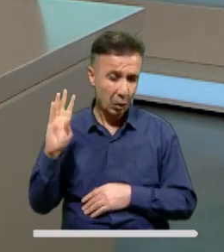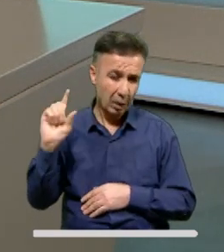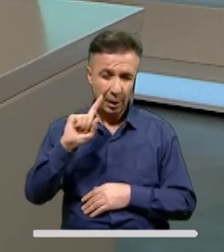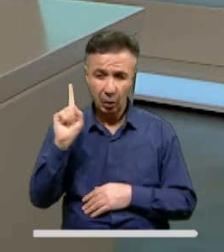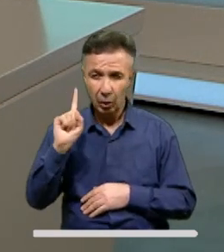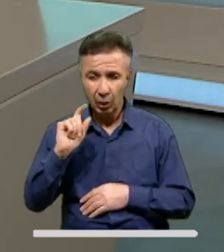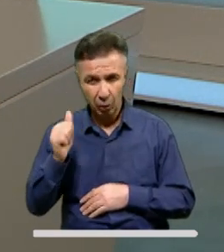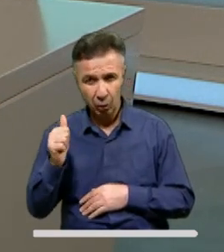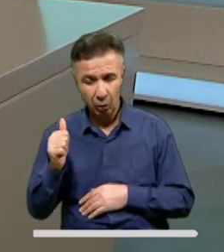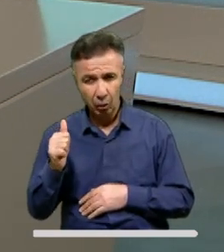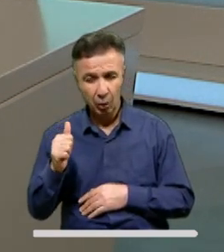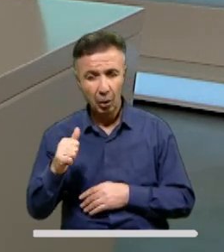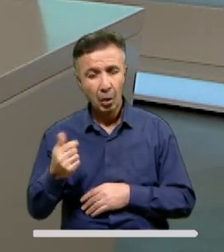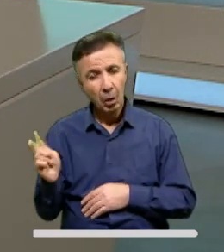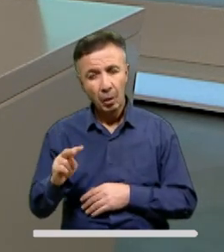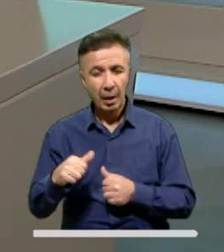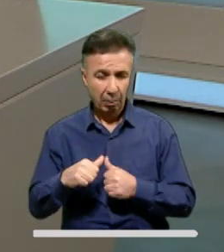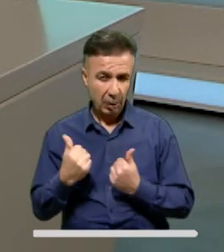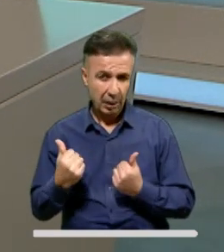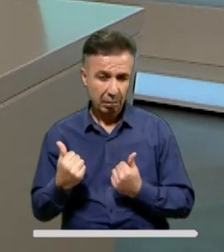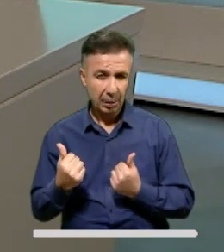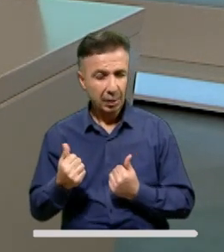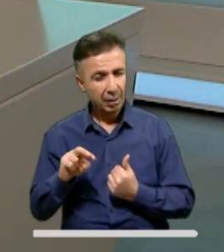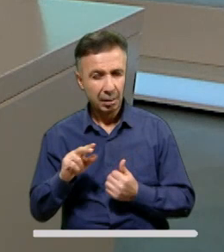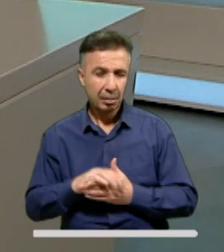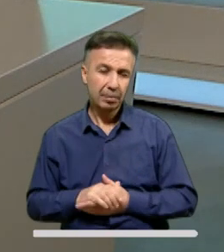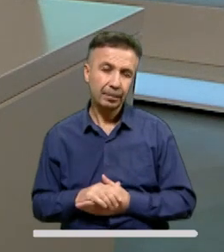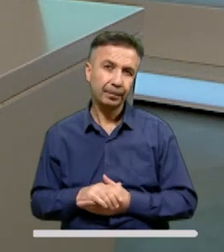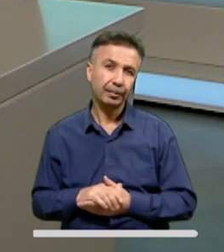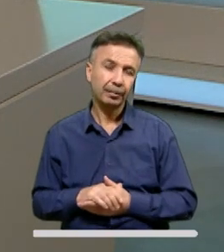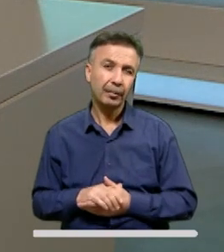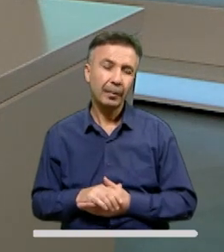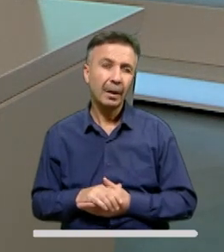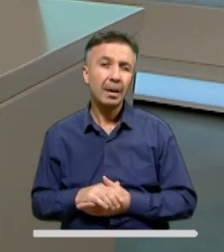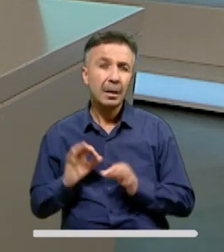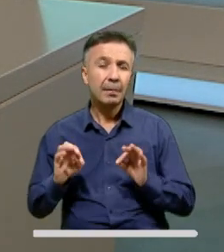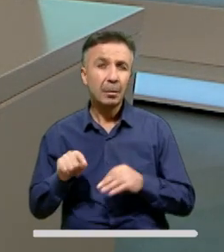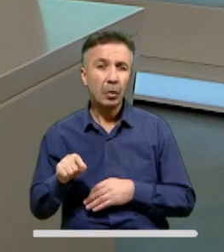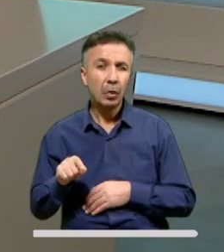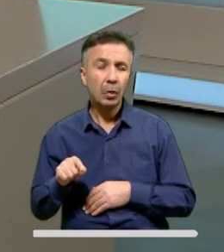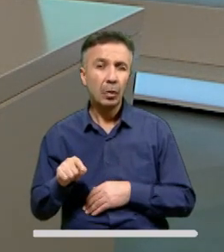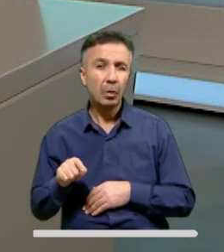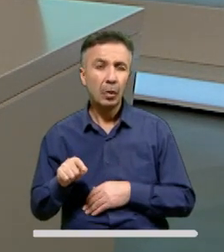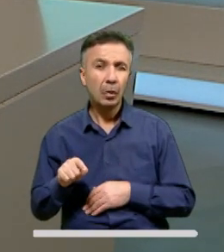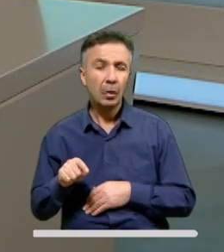gün ölü veya boşanmış malumlarınız olduğu üzere. Şimdi bu medeni